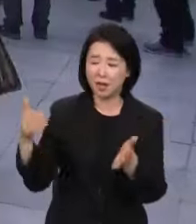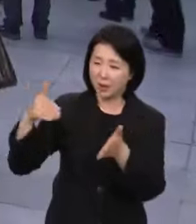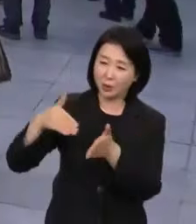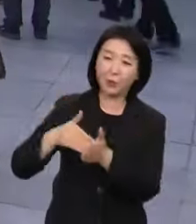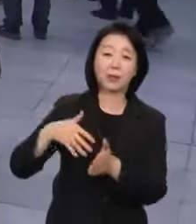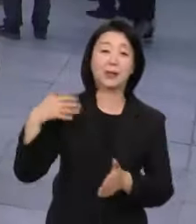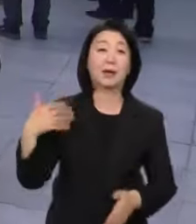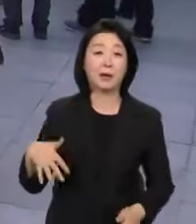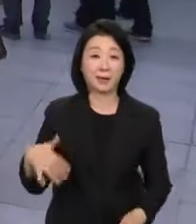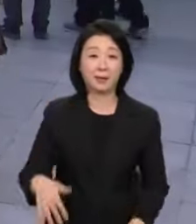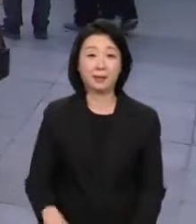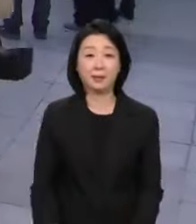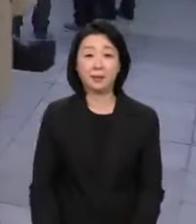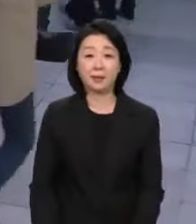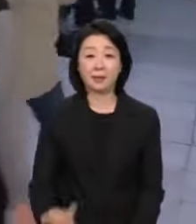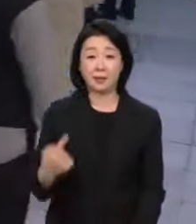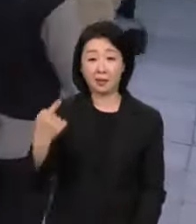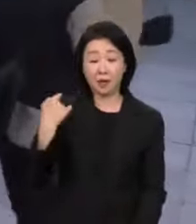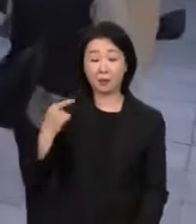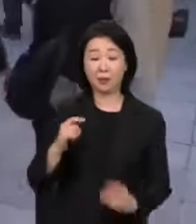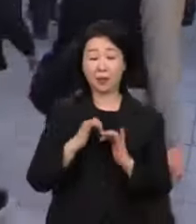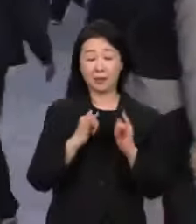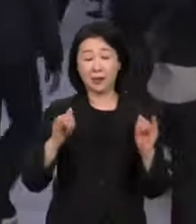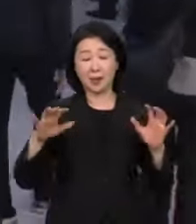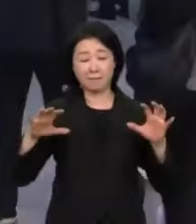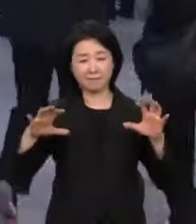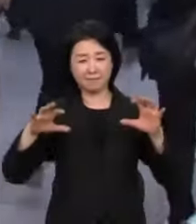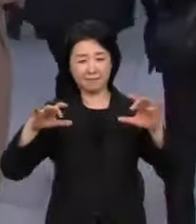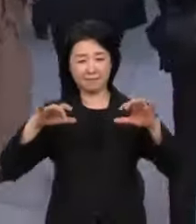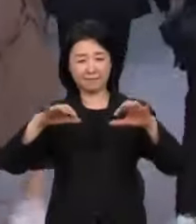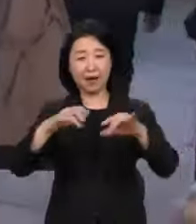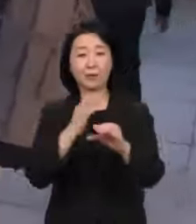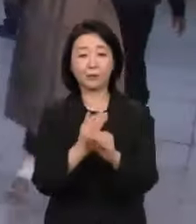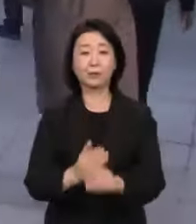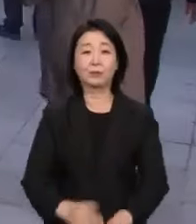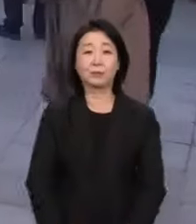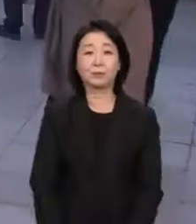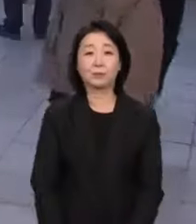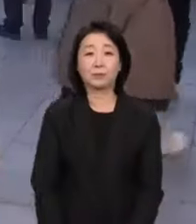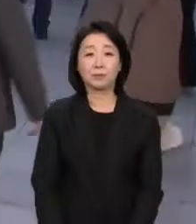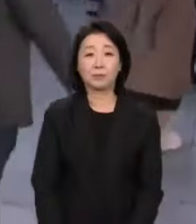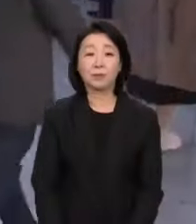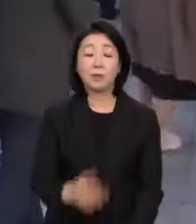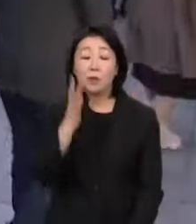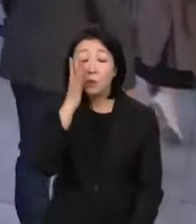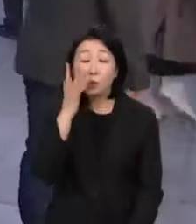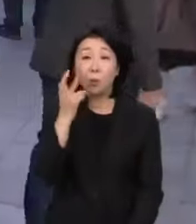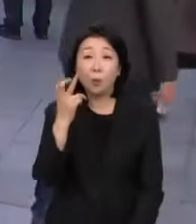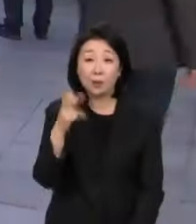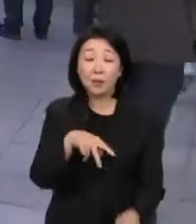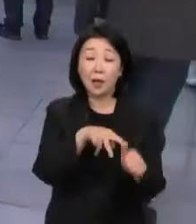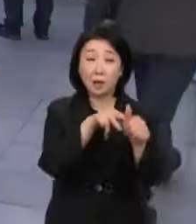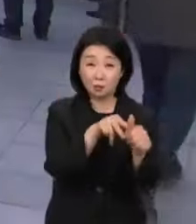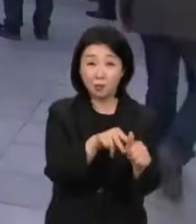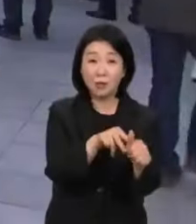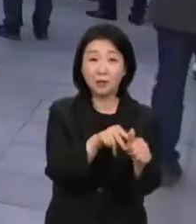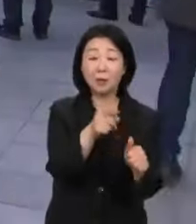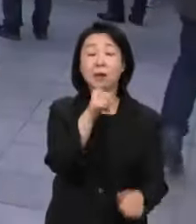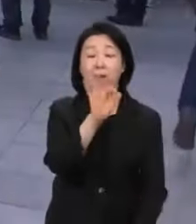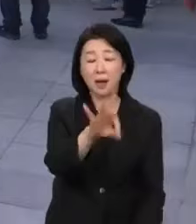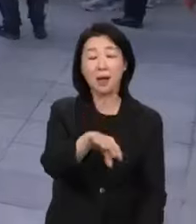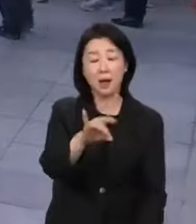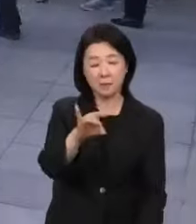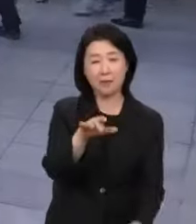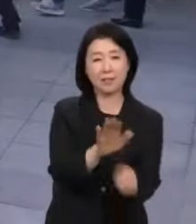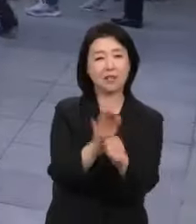도착하기 전인데요. 제 뒤로 많은 지지자들과 시민들이 몰려들고 있습니다. 용산에 출마한 강태형 후보 캠프에서 먼저 지지